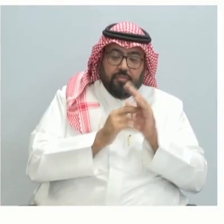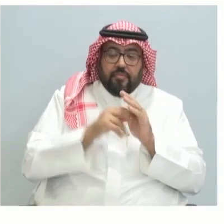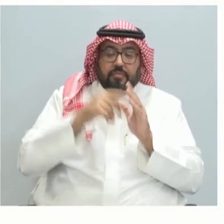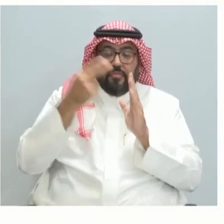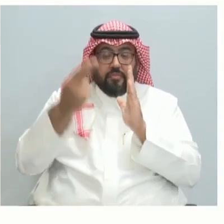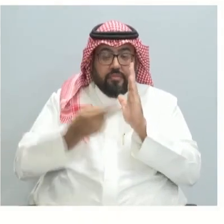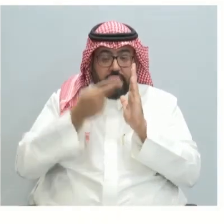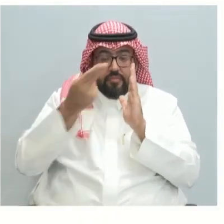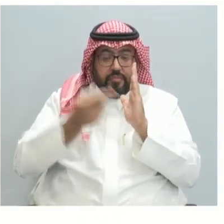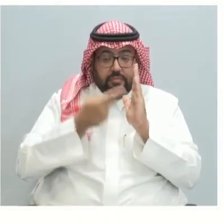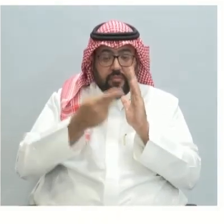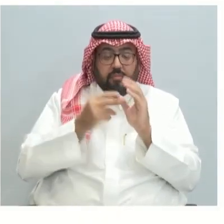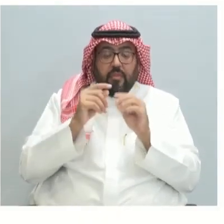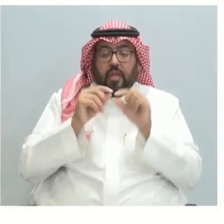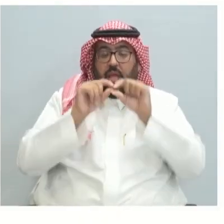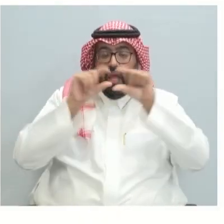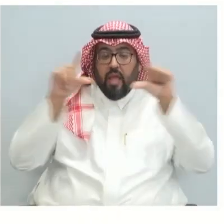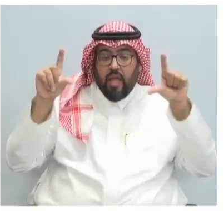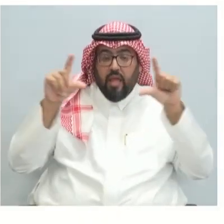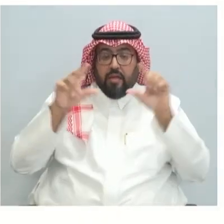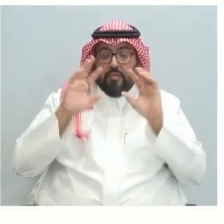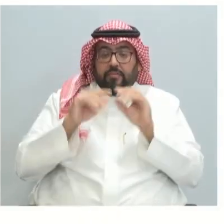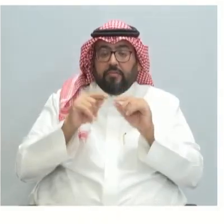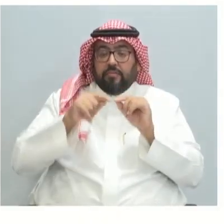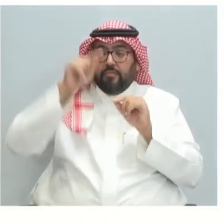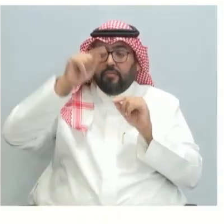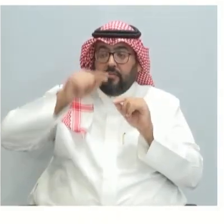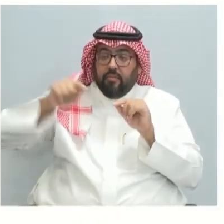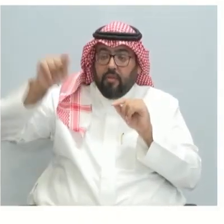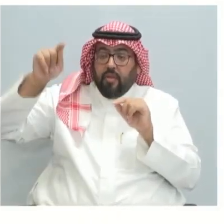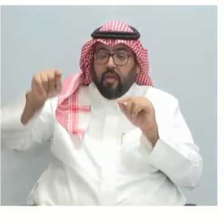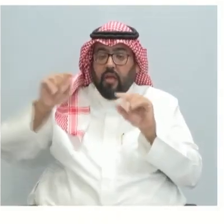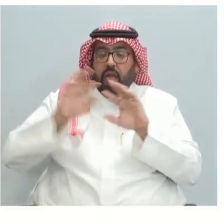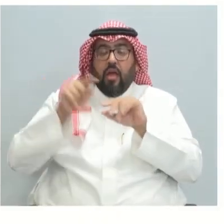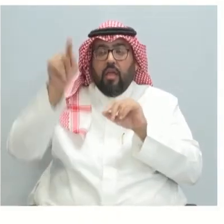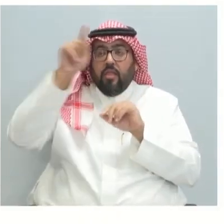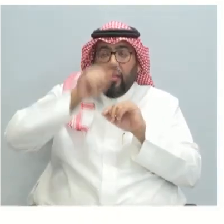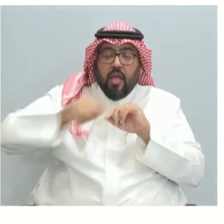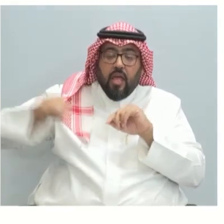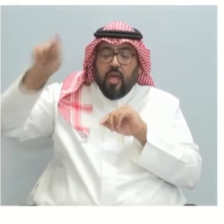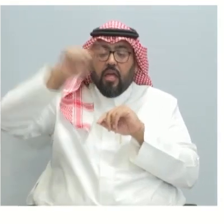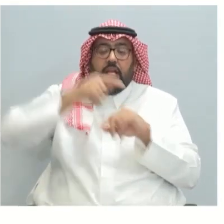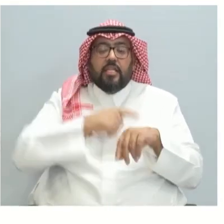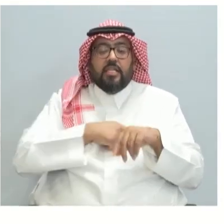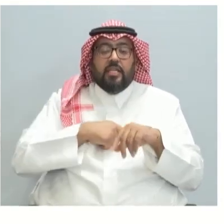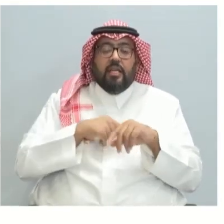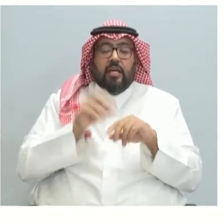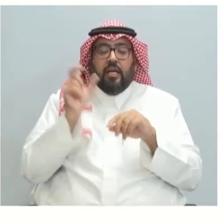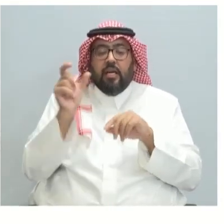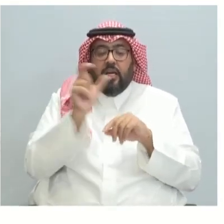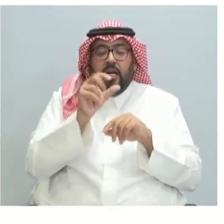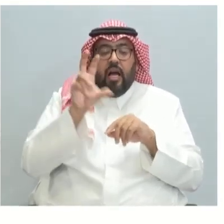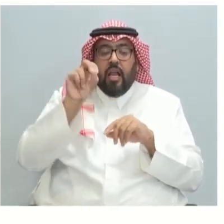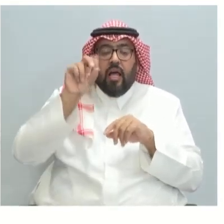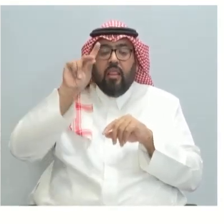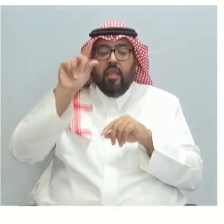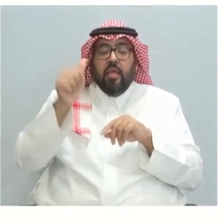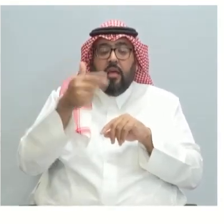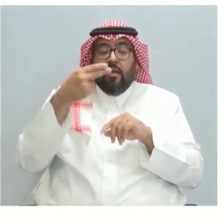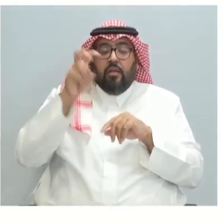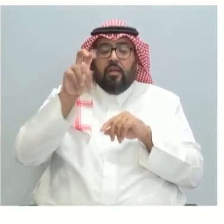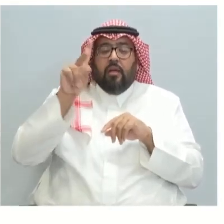الرسم الذي يعرض البيانات على هيئه اجزاء من الكل في الدائره يسمى القطاعات الدائريه